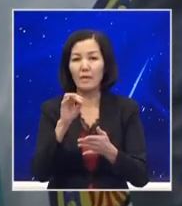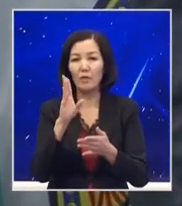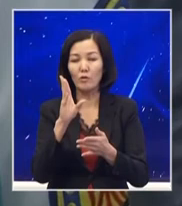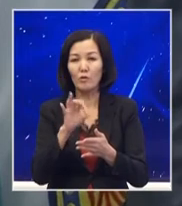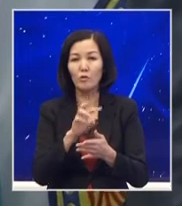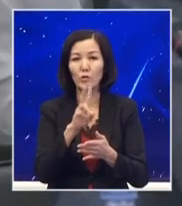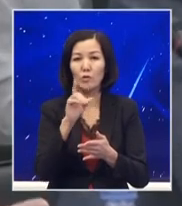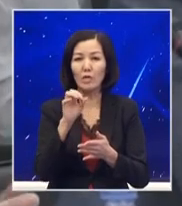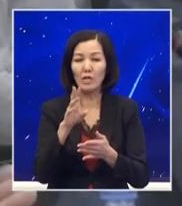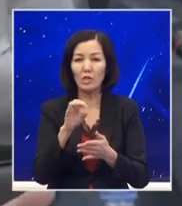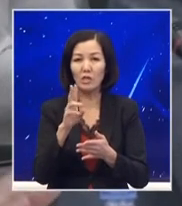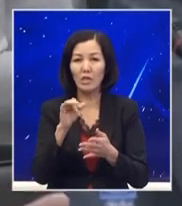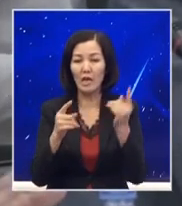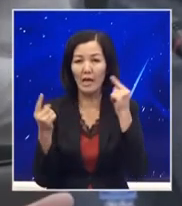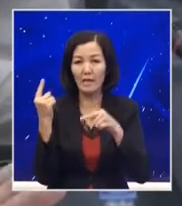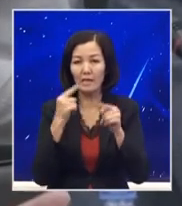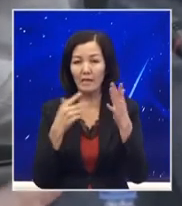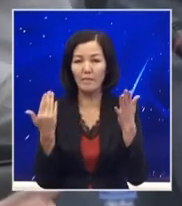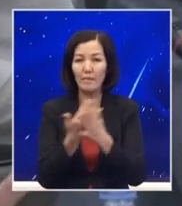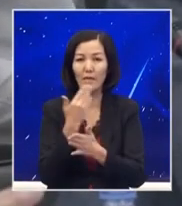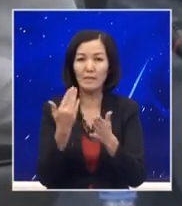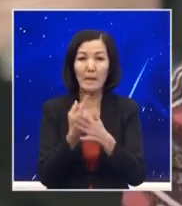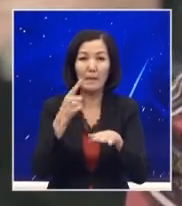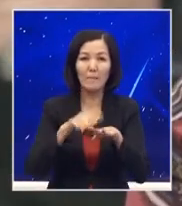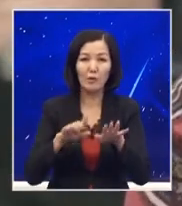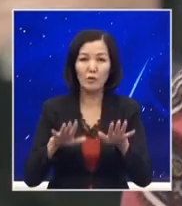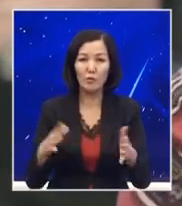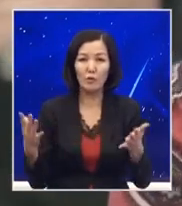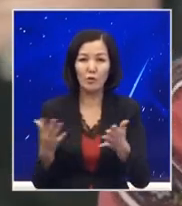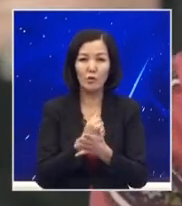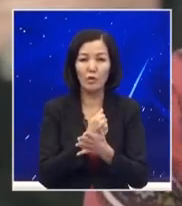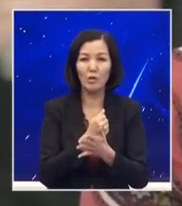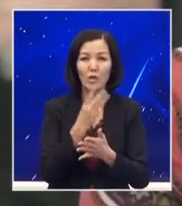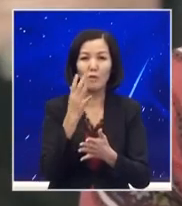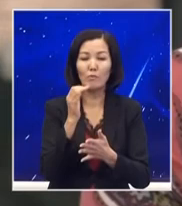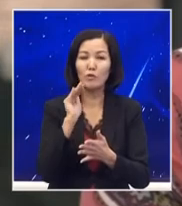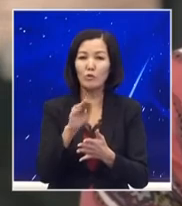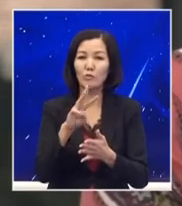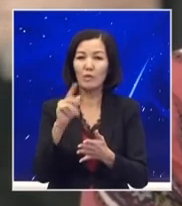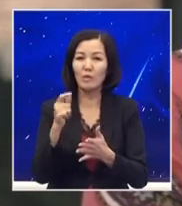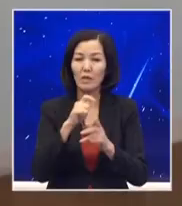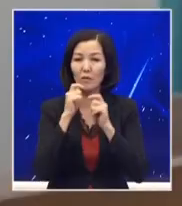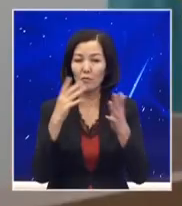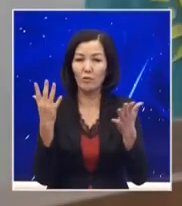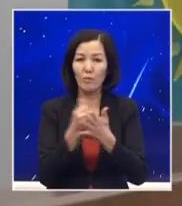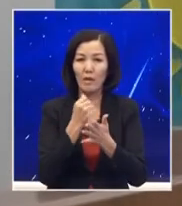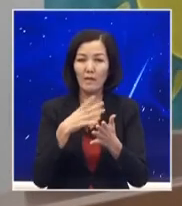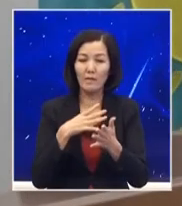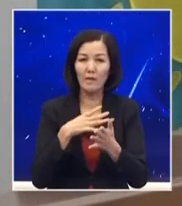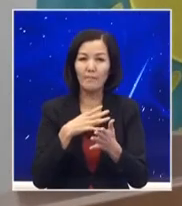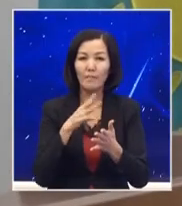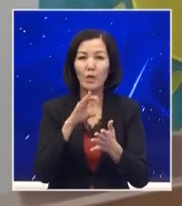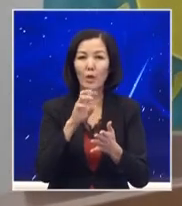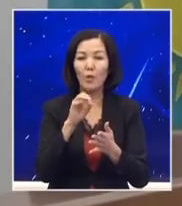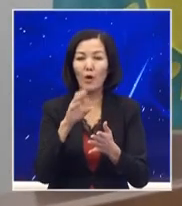«Сөнген шырақ» атты әңгімесі бәйге басында көрініп, бірінші орында, яғни 500 мың теңгелік жүлдені еншіледі. Ал Кемел